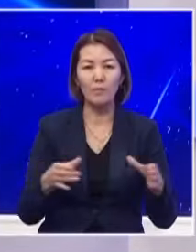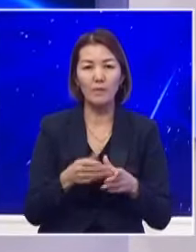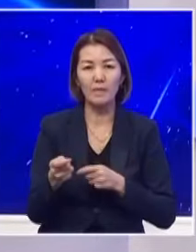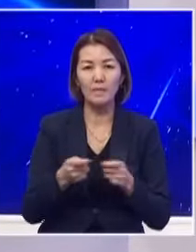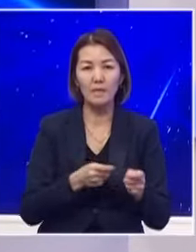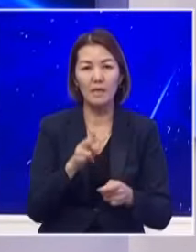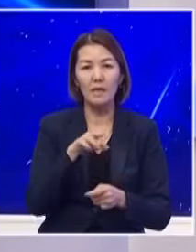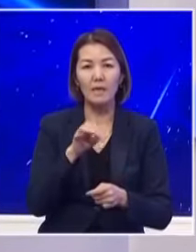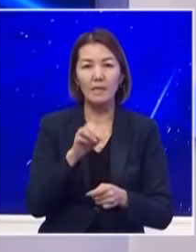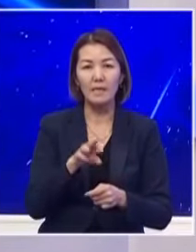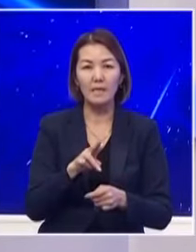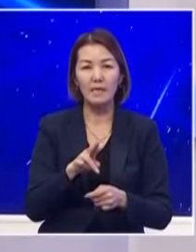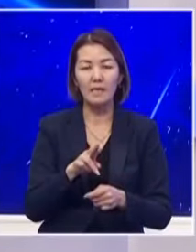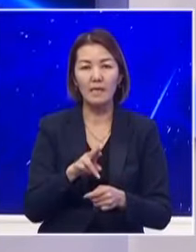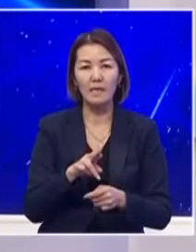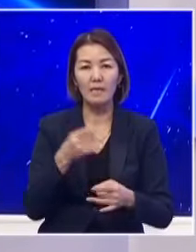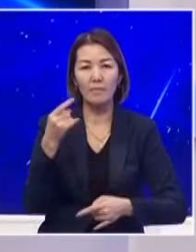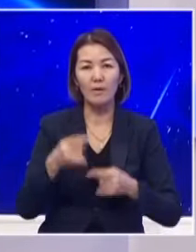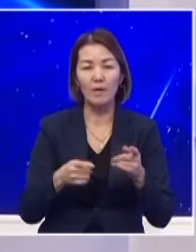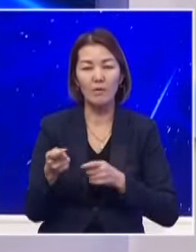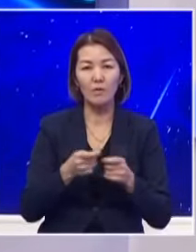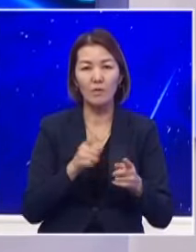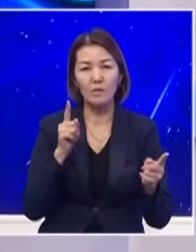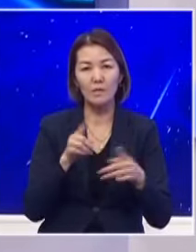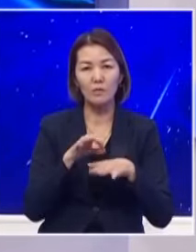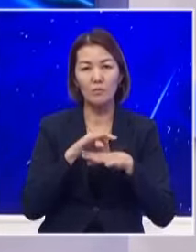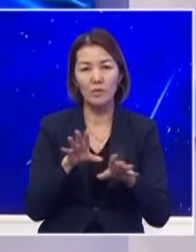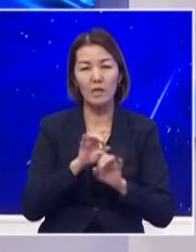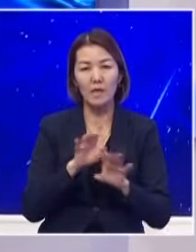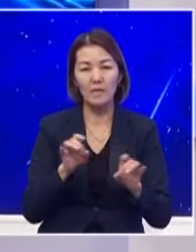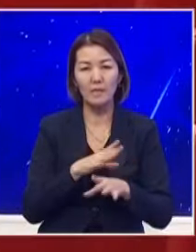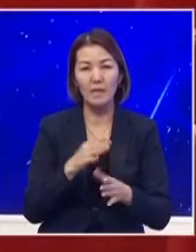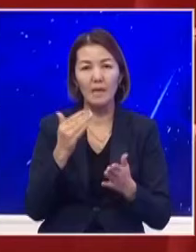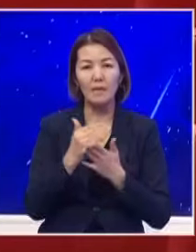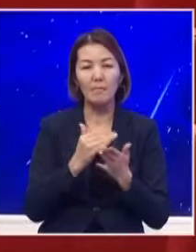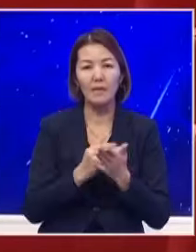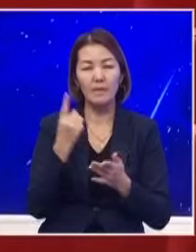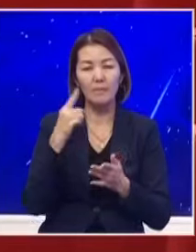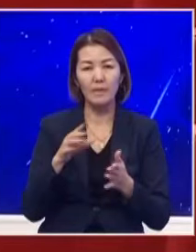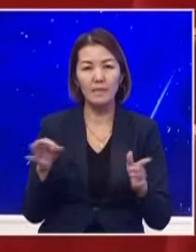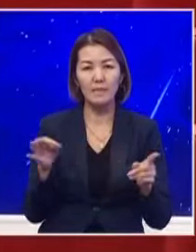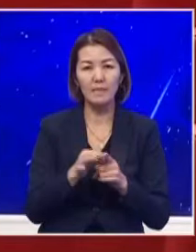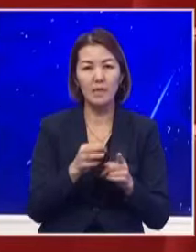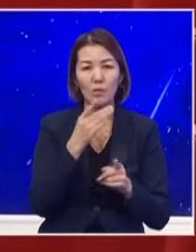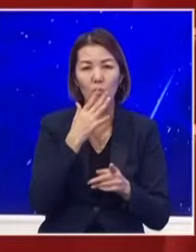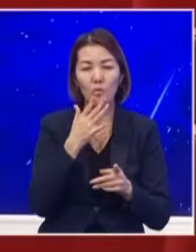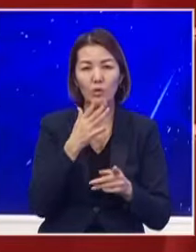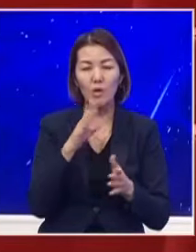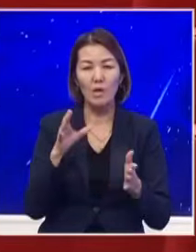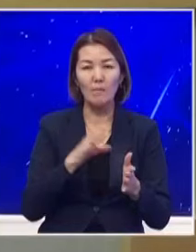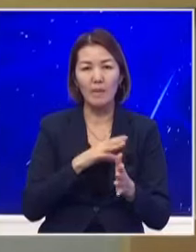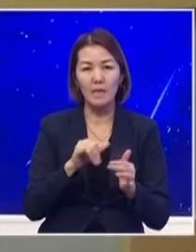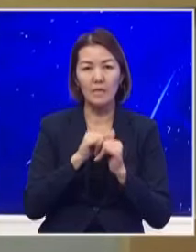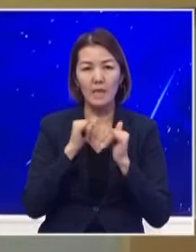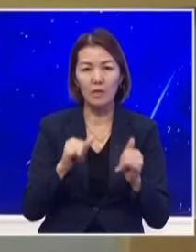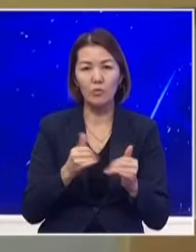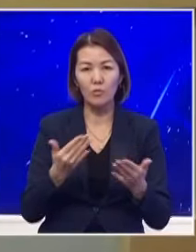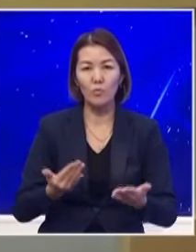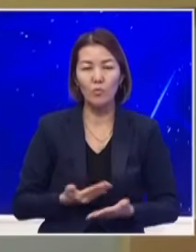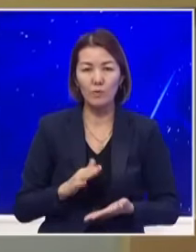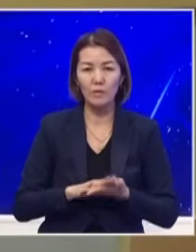жетекшісі Дәния Қыдырбаева бақ өкілдерімен кездесуінде айтты. Сөзінше, бағдарламаның басты мақсаты ұлттық байлықты арттыруға